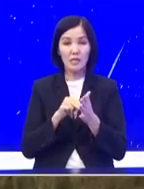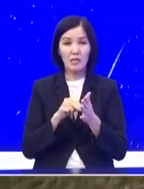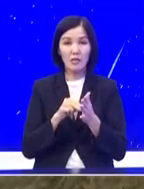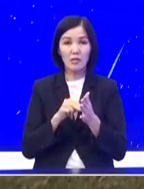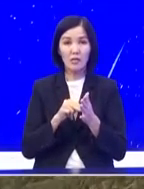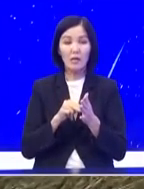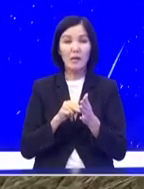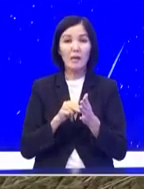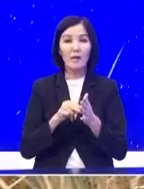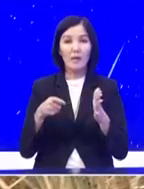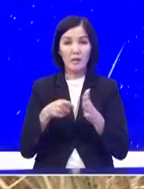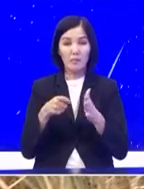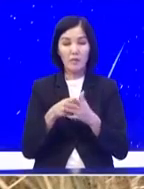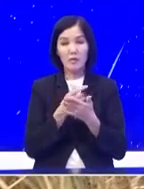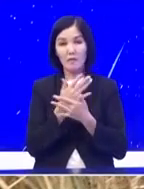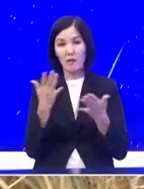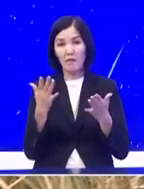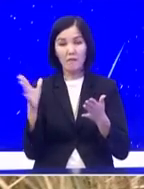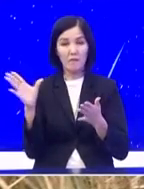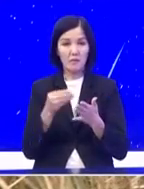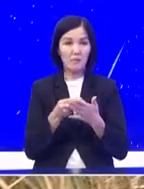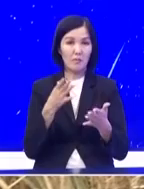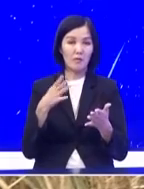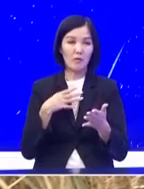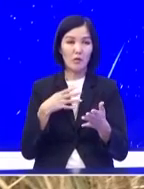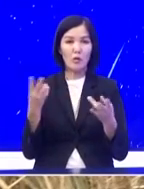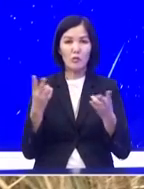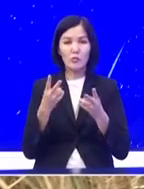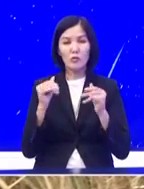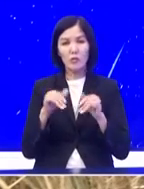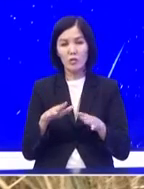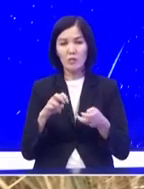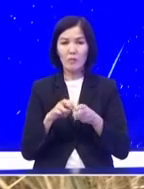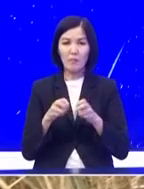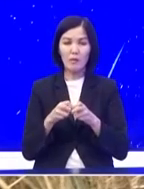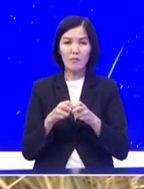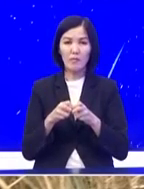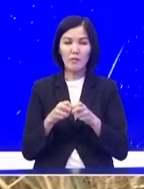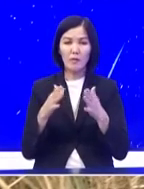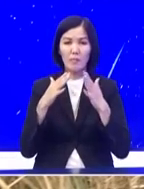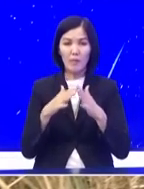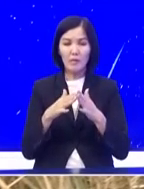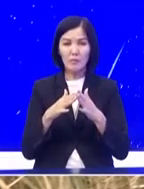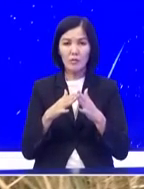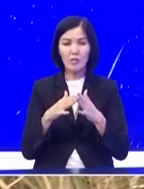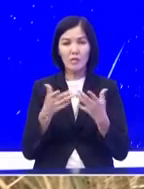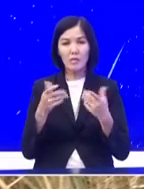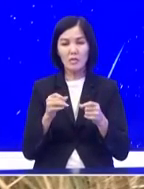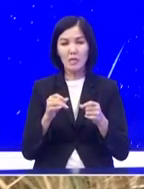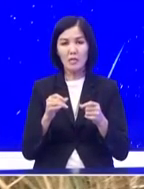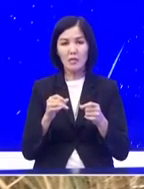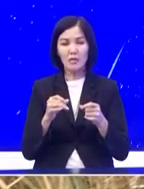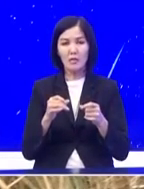на комбинированные корма. Нужно выходить из положения, использовать подножный корм, пастбище, где-то неудобие,